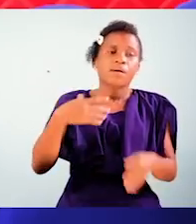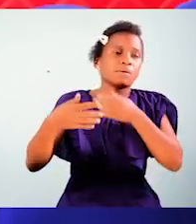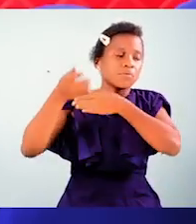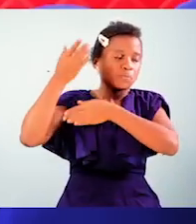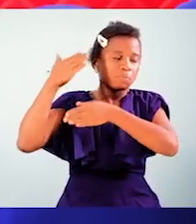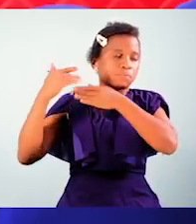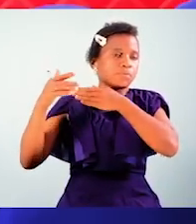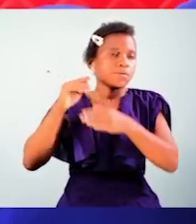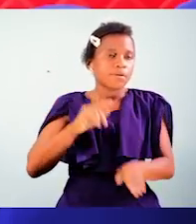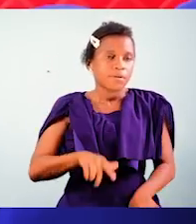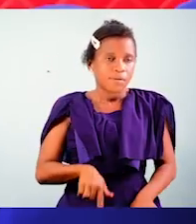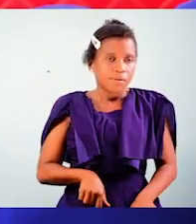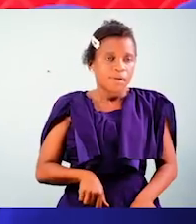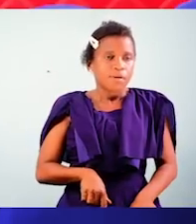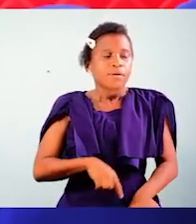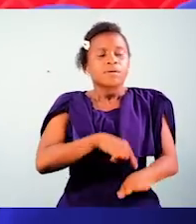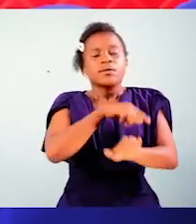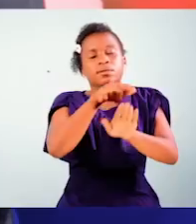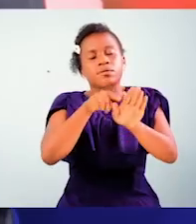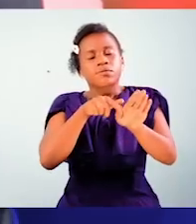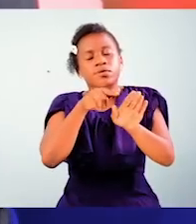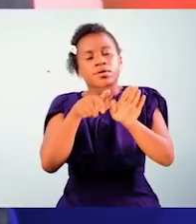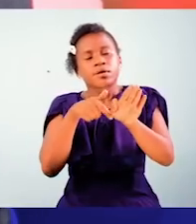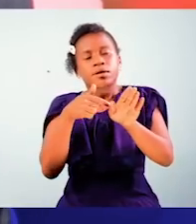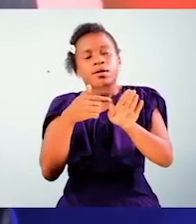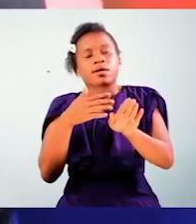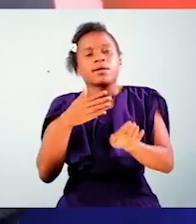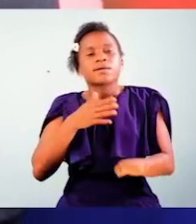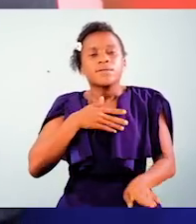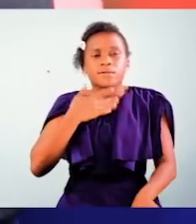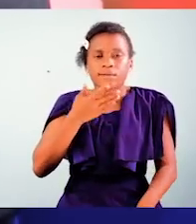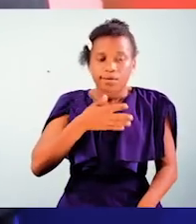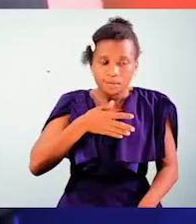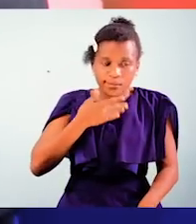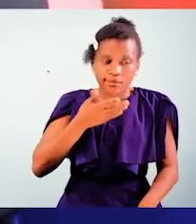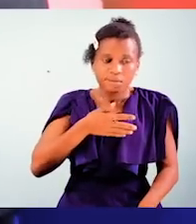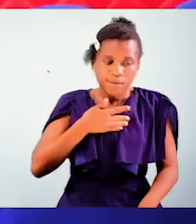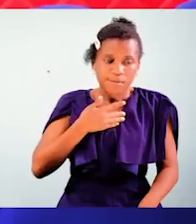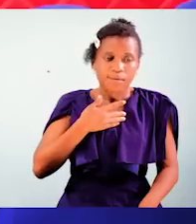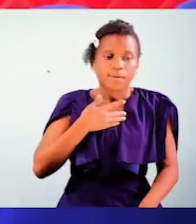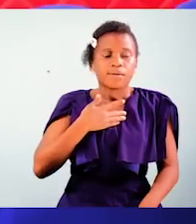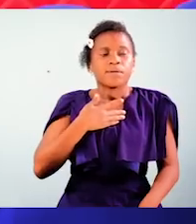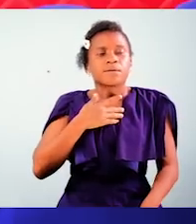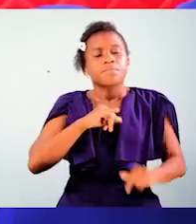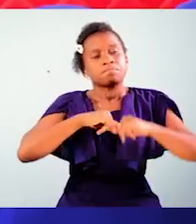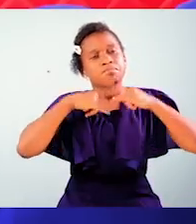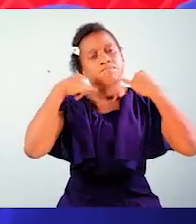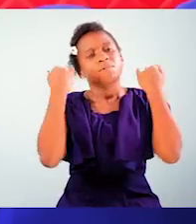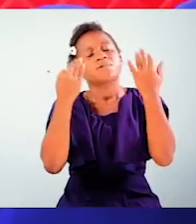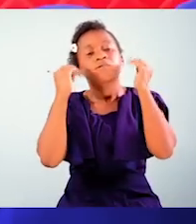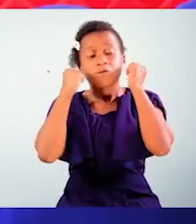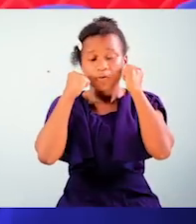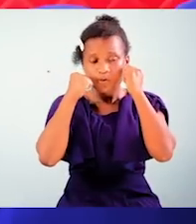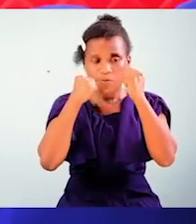Afrika inahitaji strong institutions. Haihitaji strong leaders.